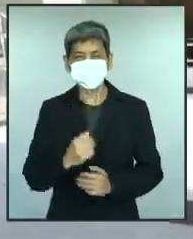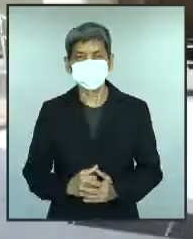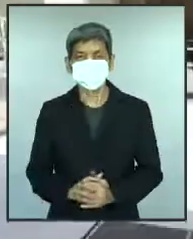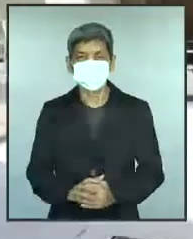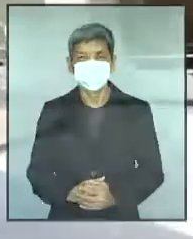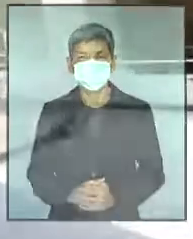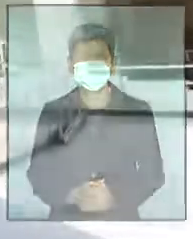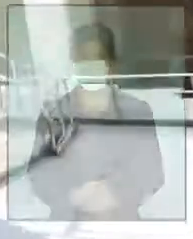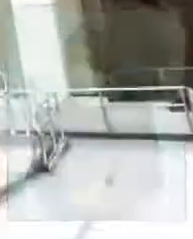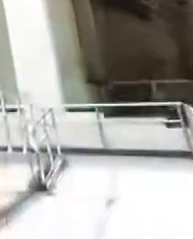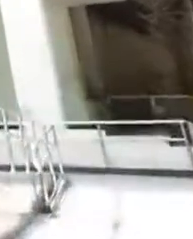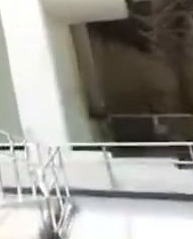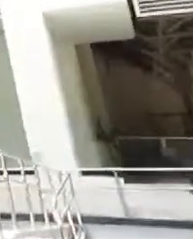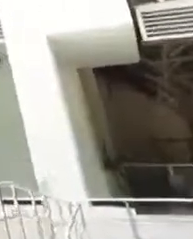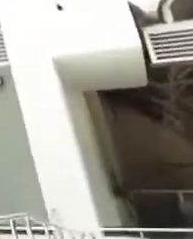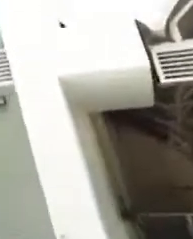ครับ